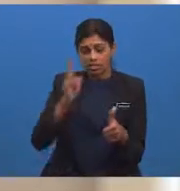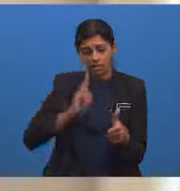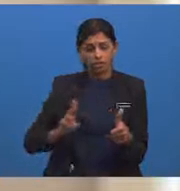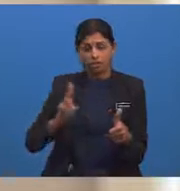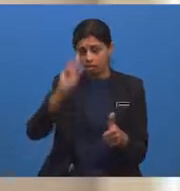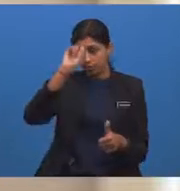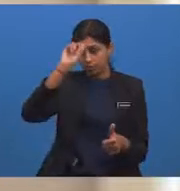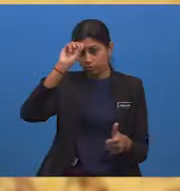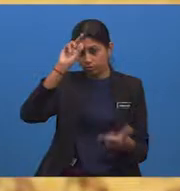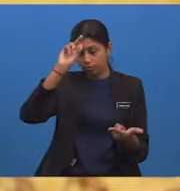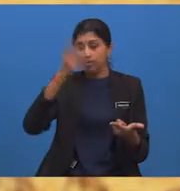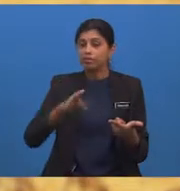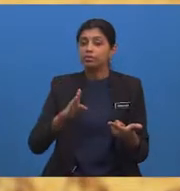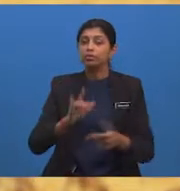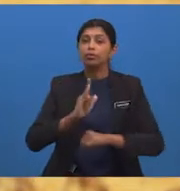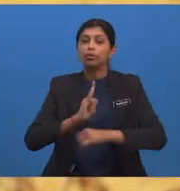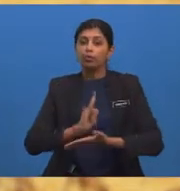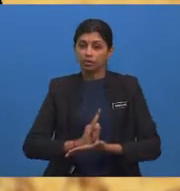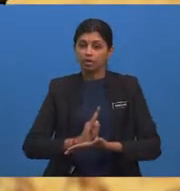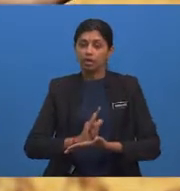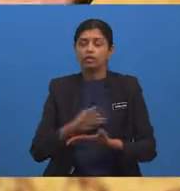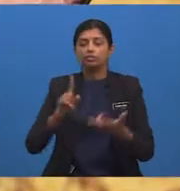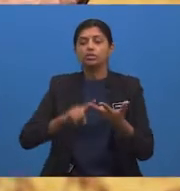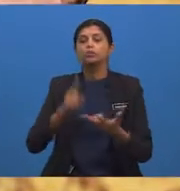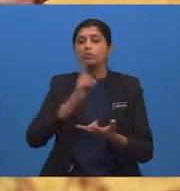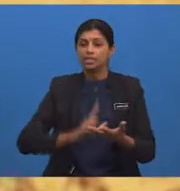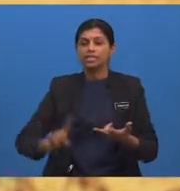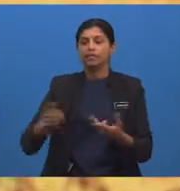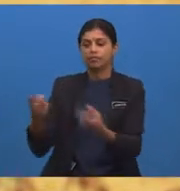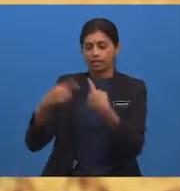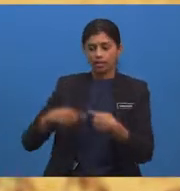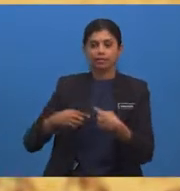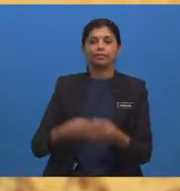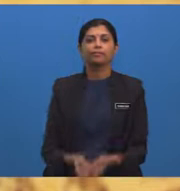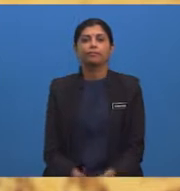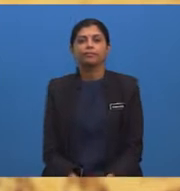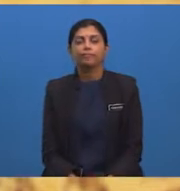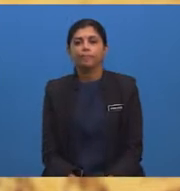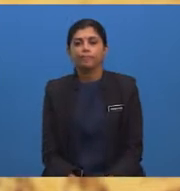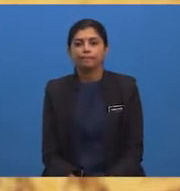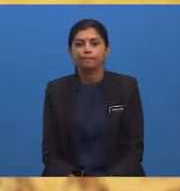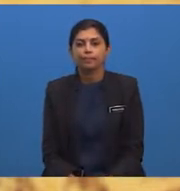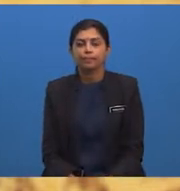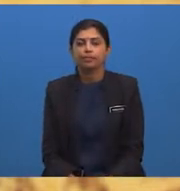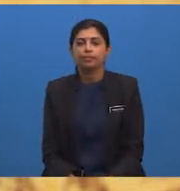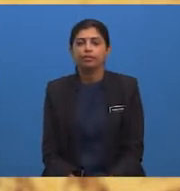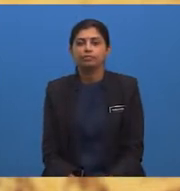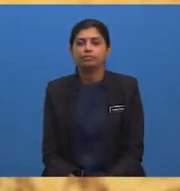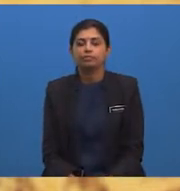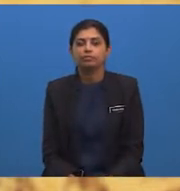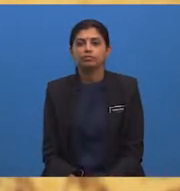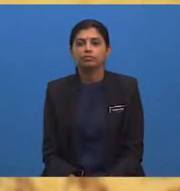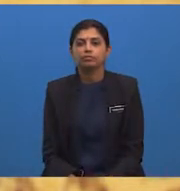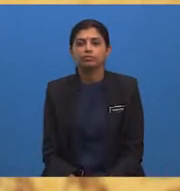dan Buddha. Selain itu, sifat keterbukaan masyarakat kerajaan alam Melayu dalam amalan